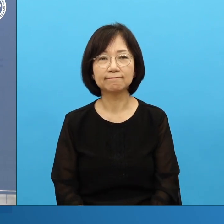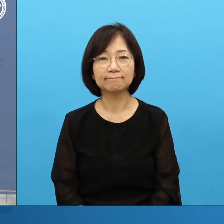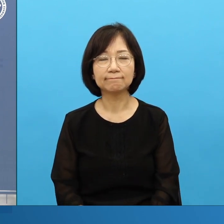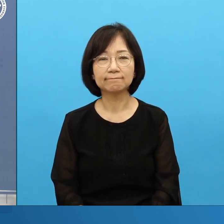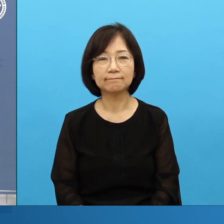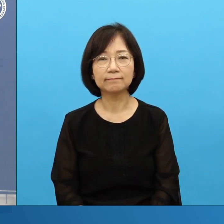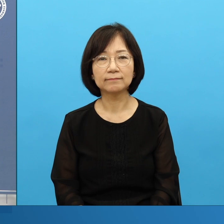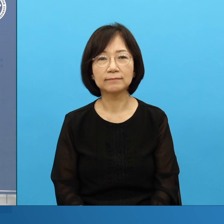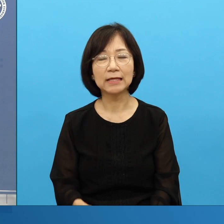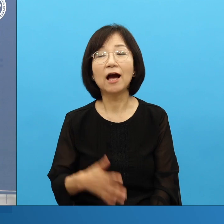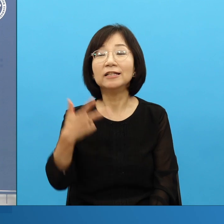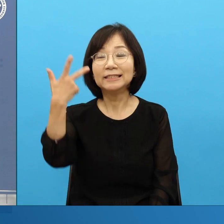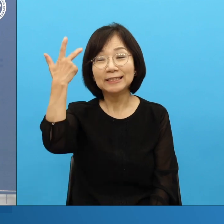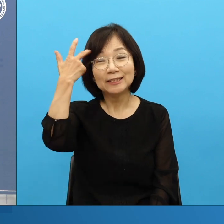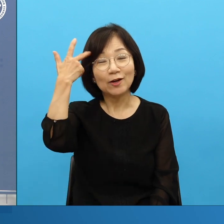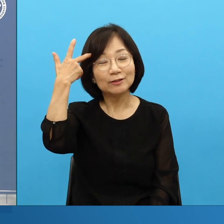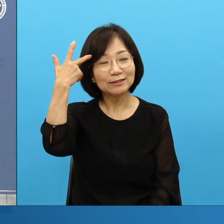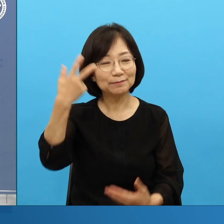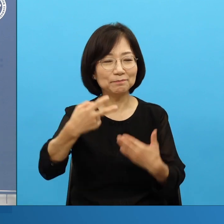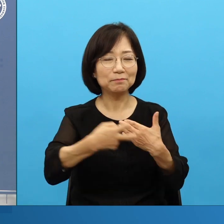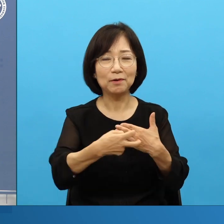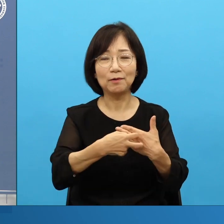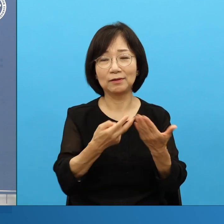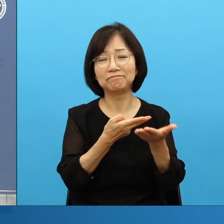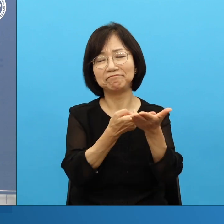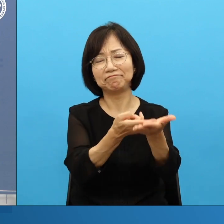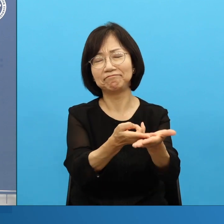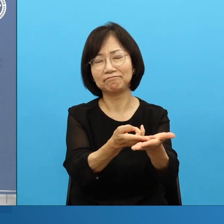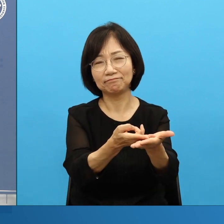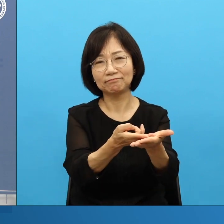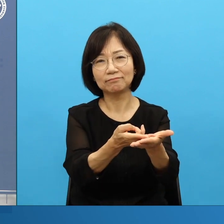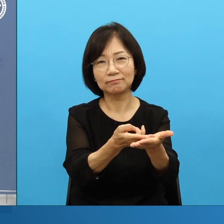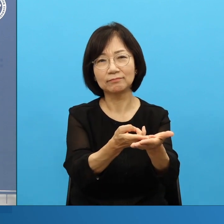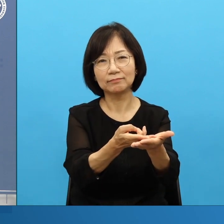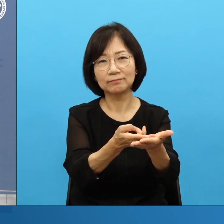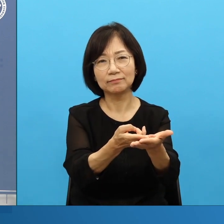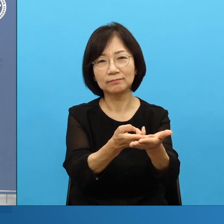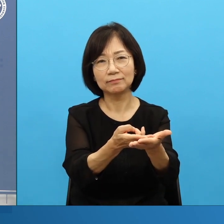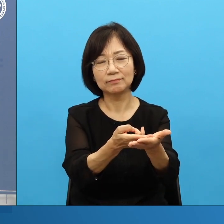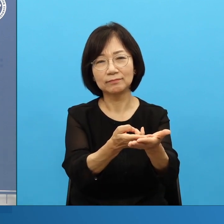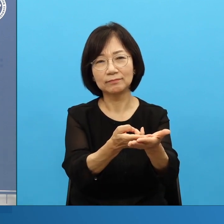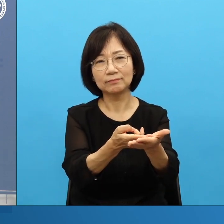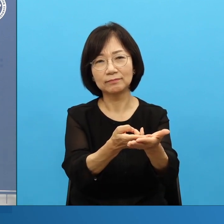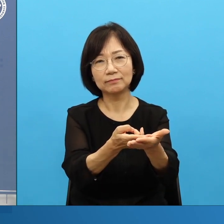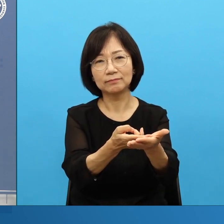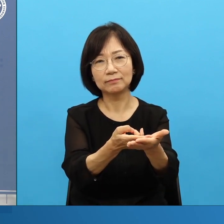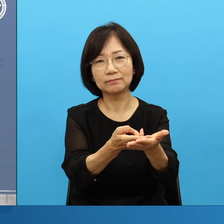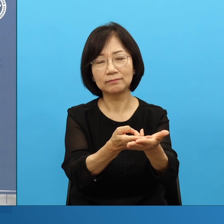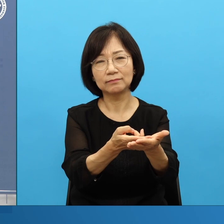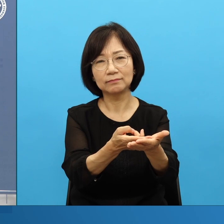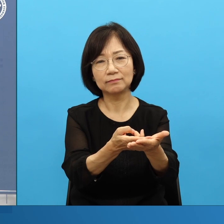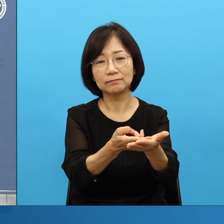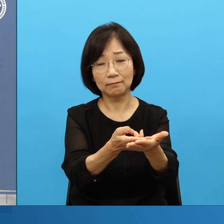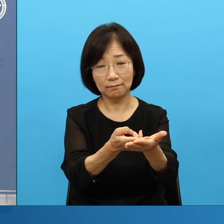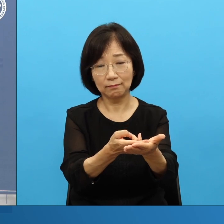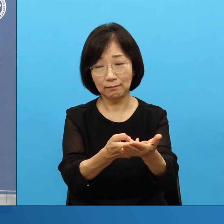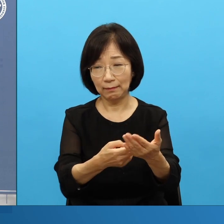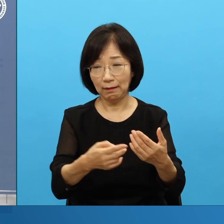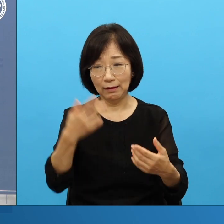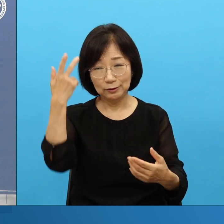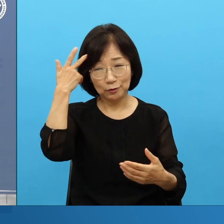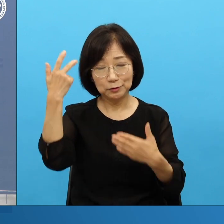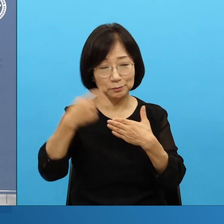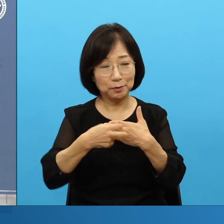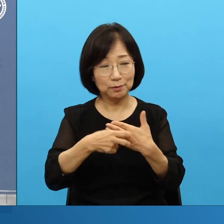그냥 의무로 하는 거예요. 어떡합니까? 뭐 병원에 가서 병원수도 최선을 다하겠지만 어떡합니까? And as you're admitted to these